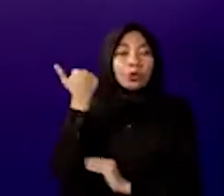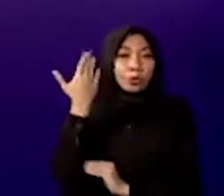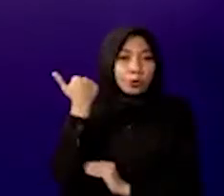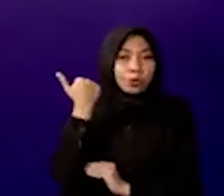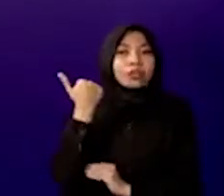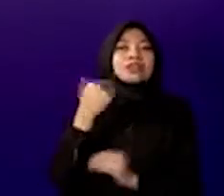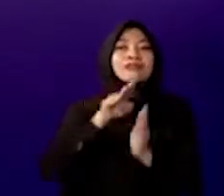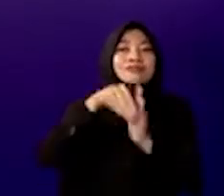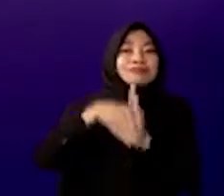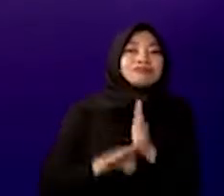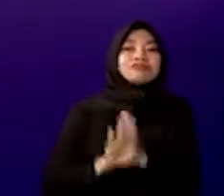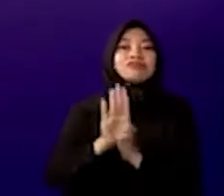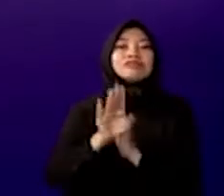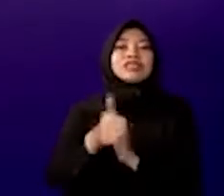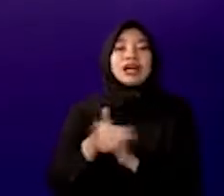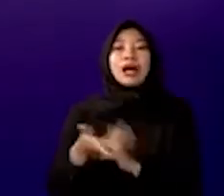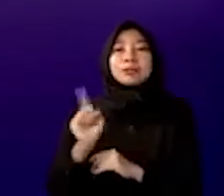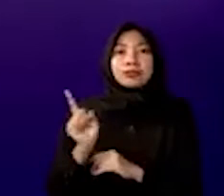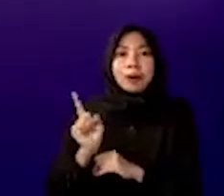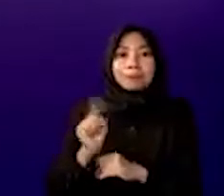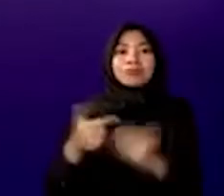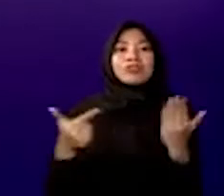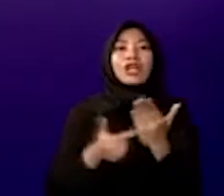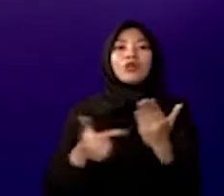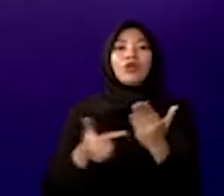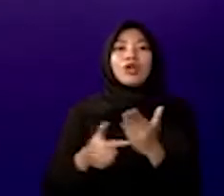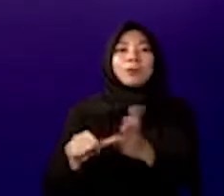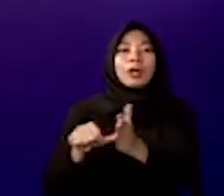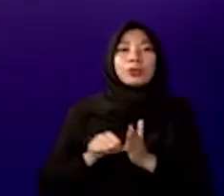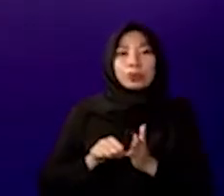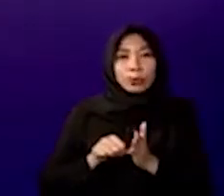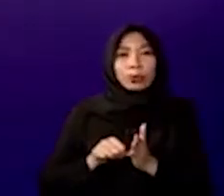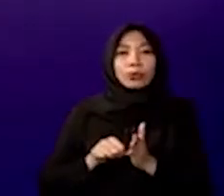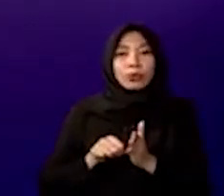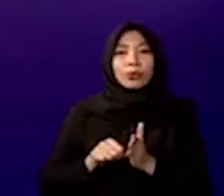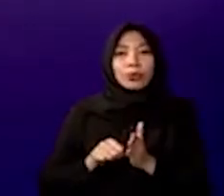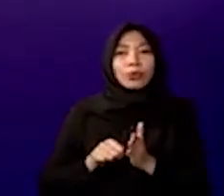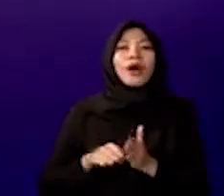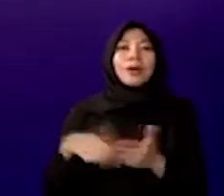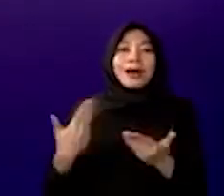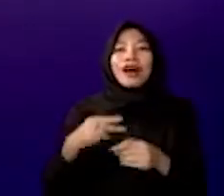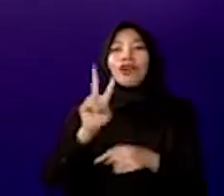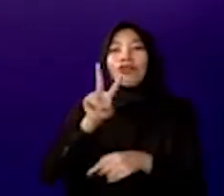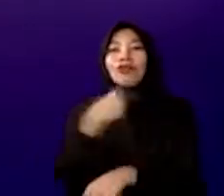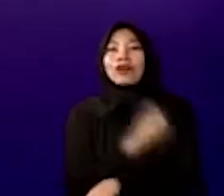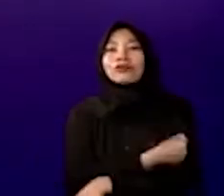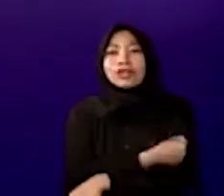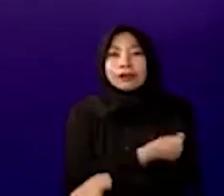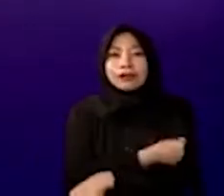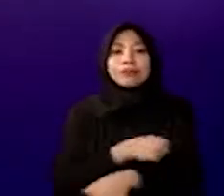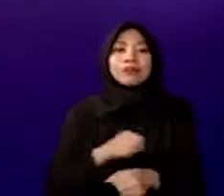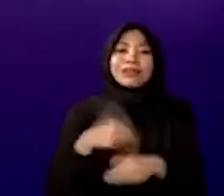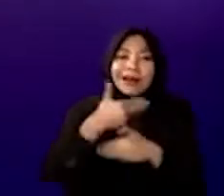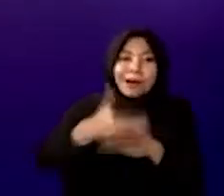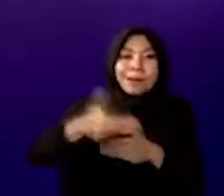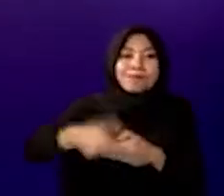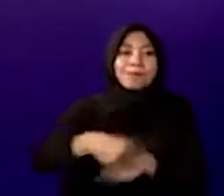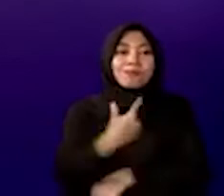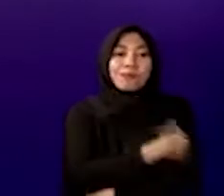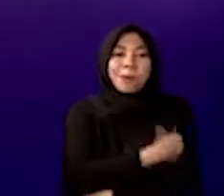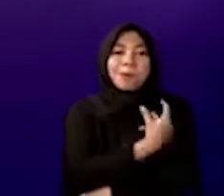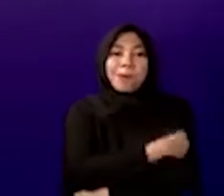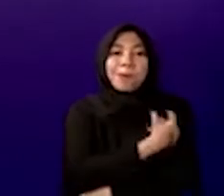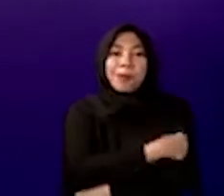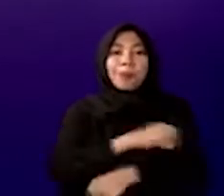pada saat sains dan teknologi sudah bekerja dalam hal ini tentu eh vaksinasi mulai bertahap sehingga